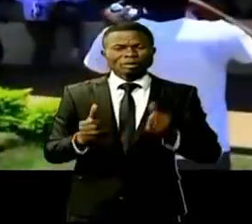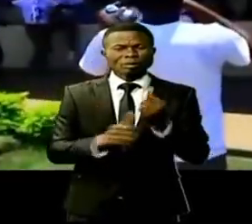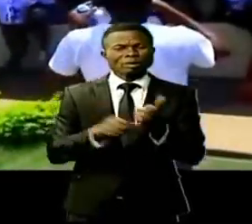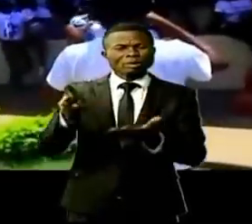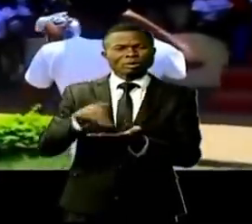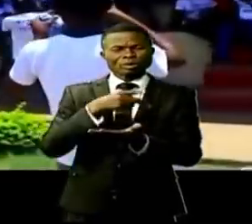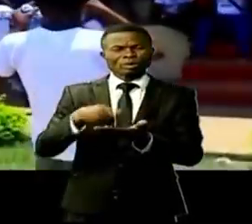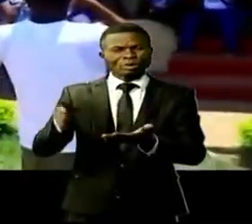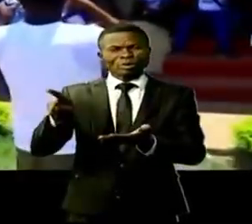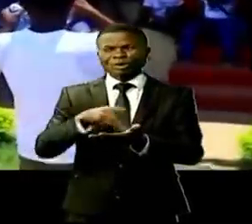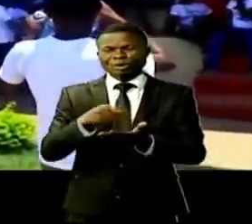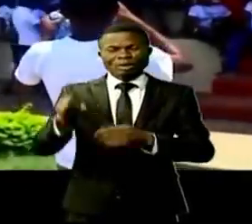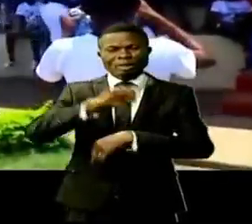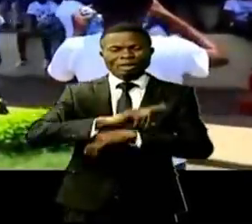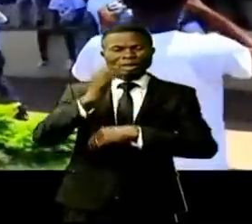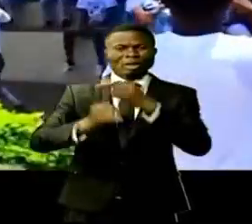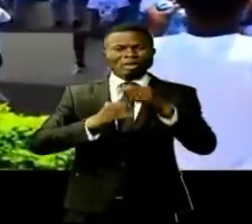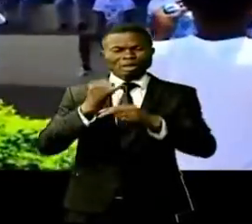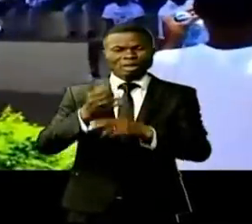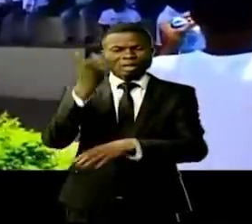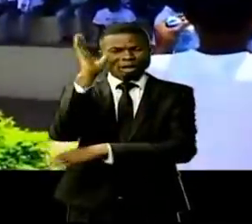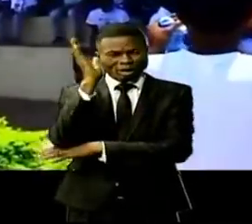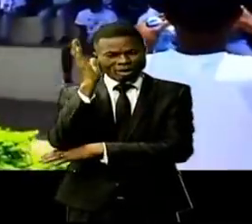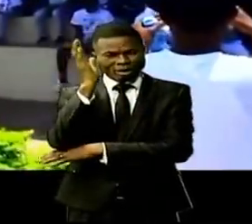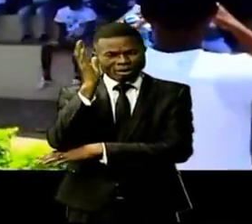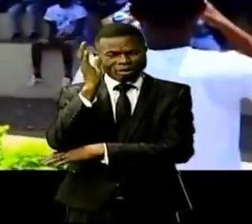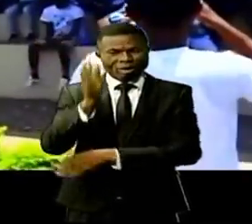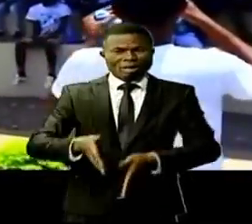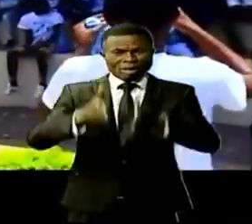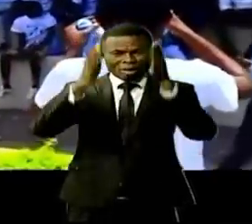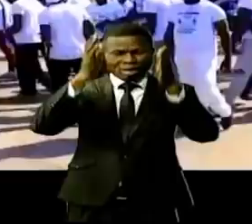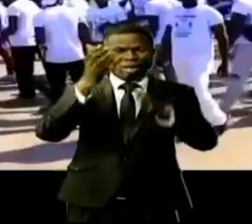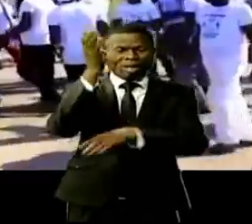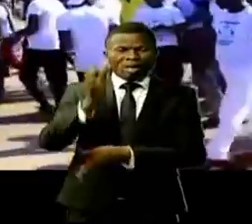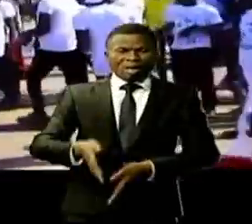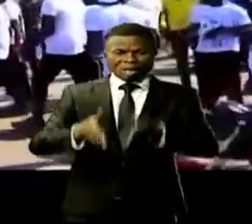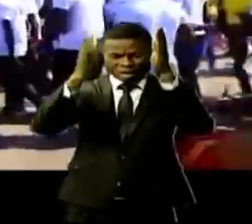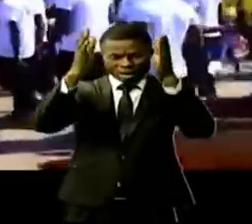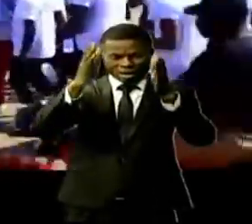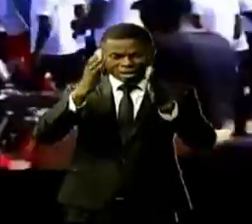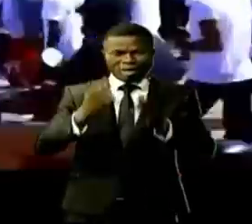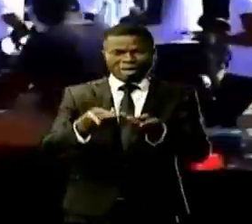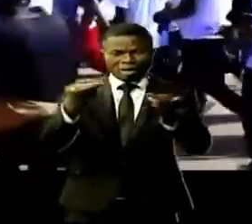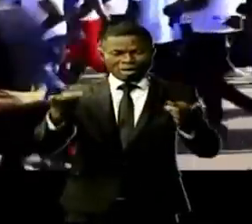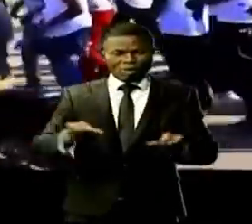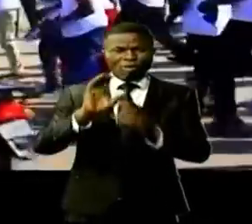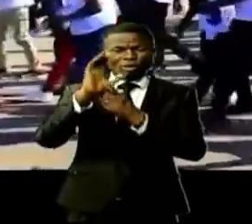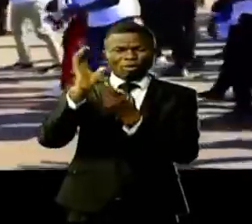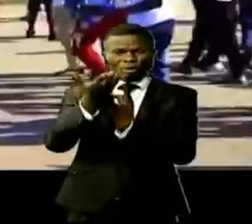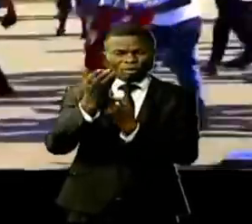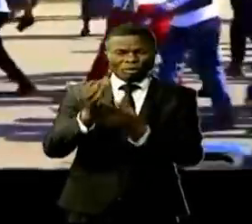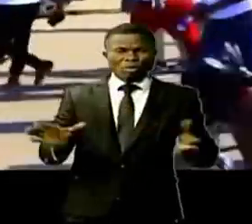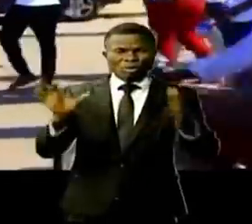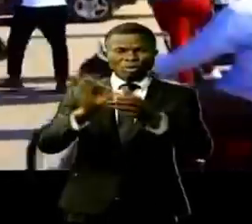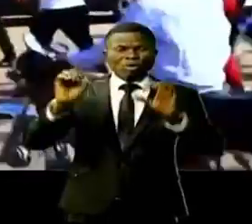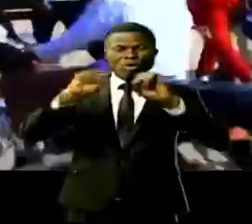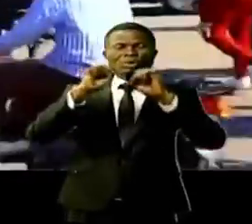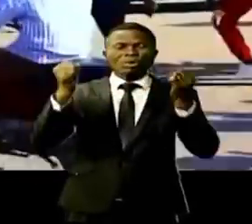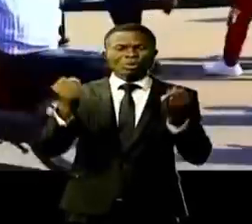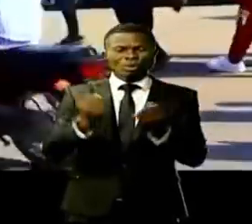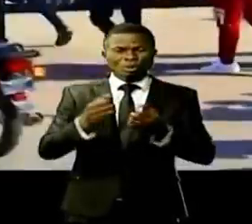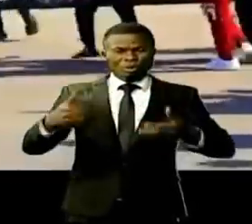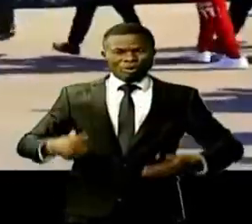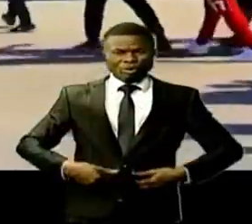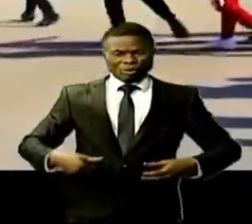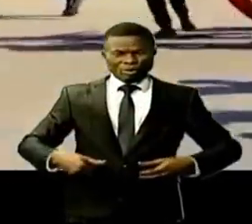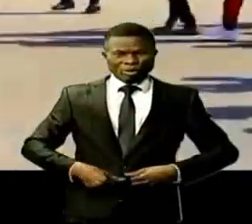À l'occasion de la journée internationale de l'arbre, sous le thème Arbre, une identité culturelle et une cohésion sociale, la jeunesse